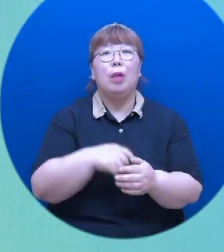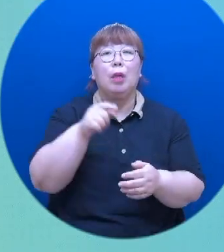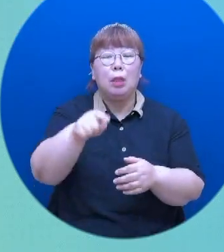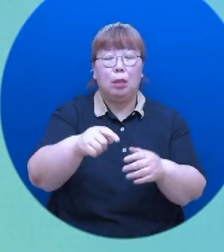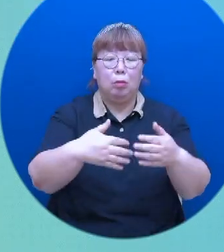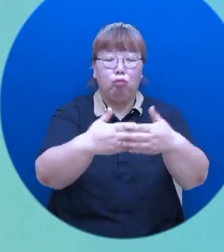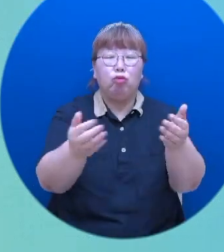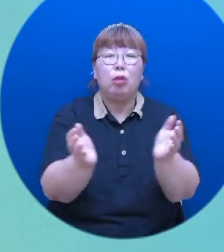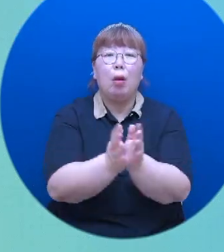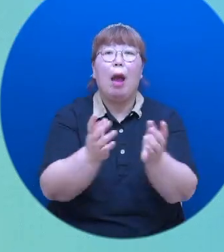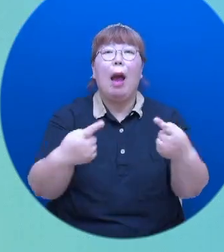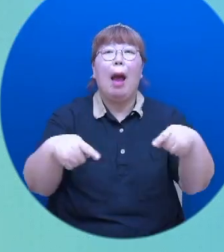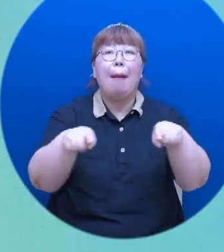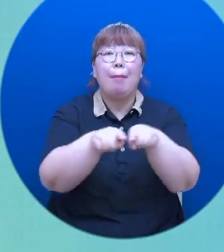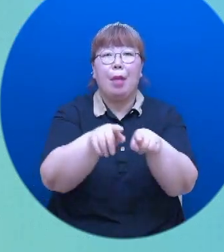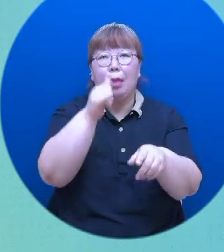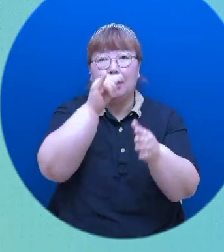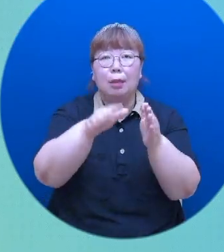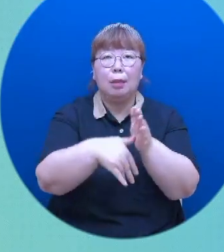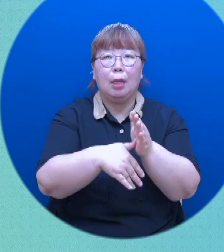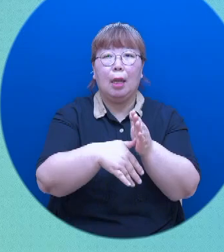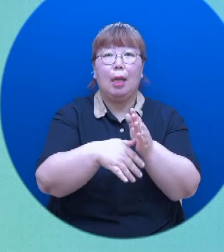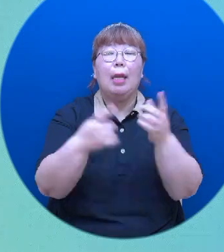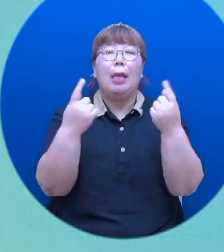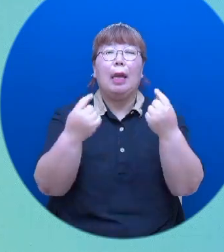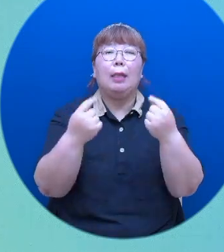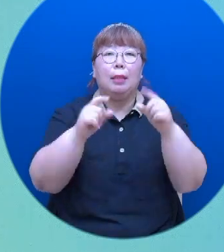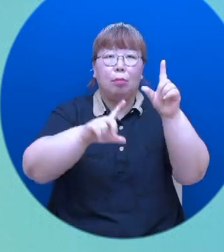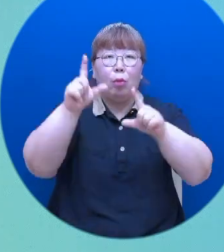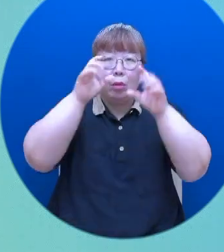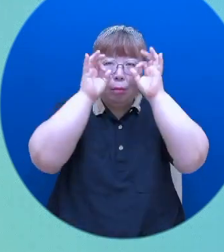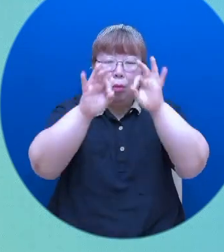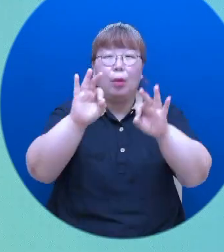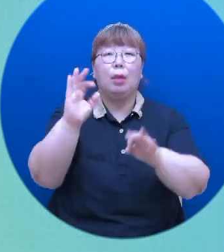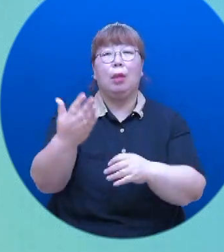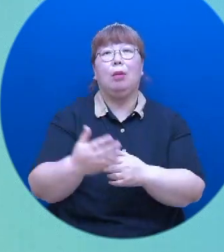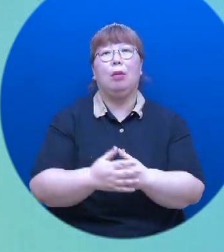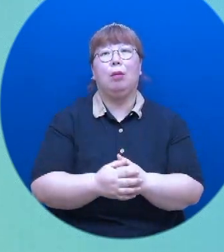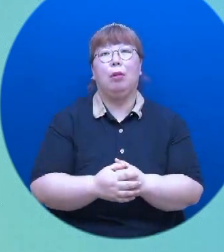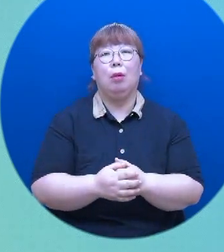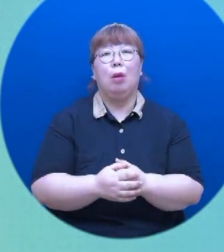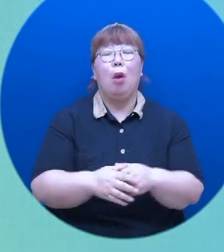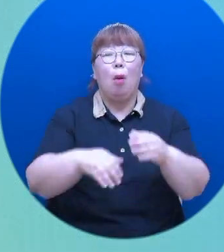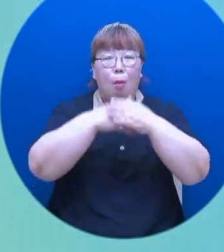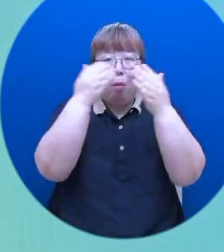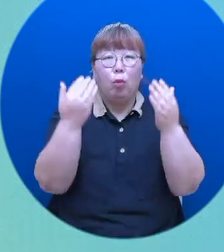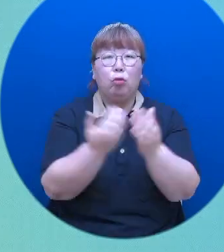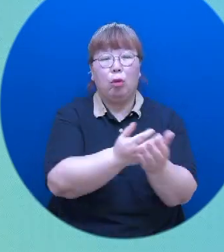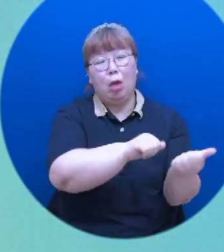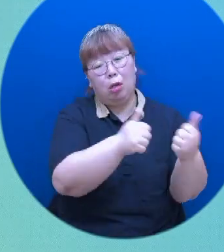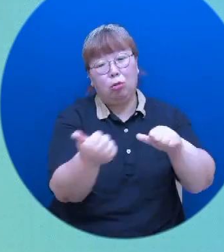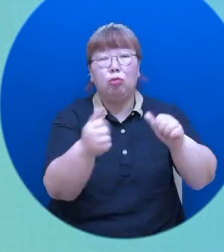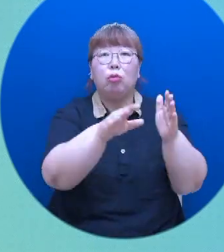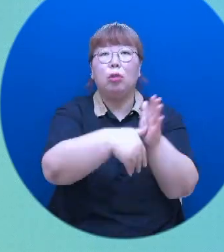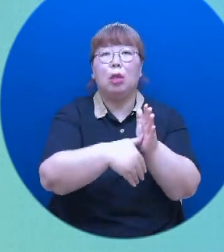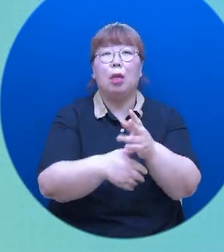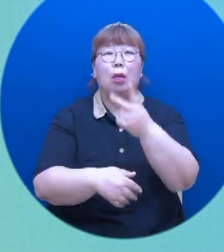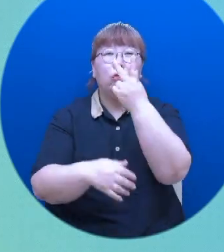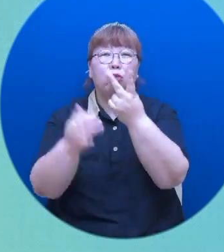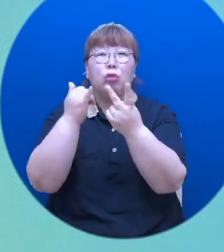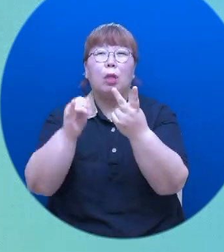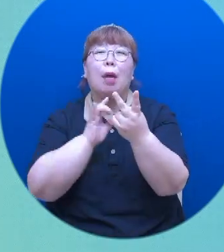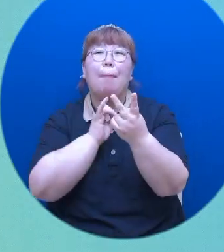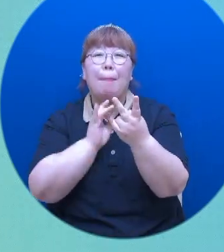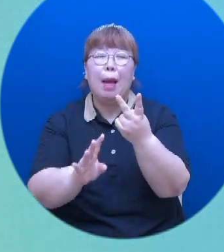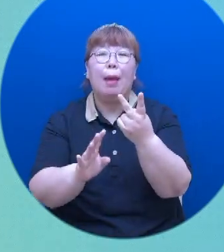무리들이 뭘 봅니까? 살아있는 공부를 하는 거죠. 모두가 다 죽어갈 때 여호수아 갈렙만이